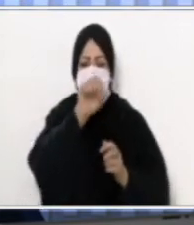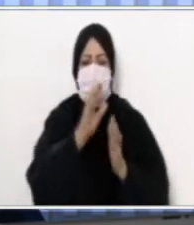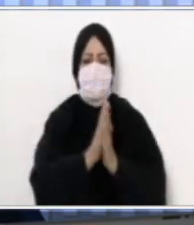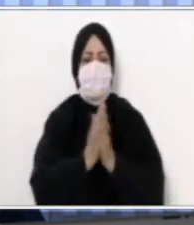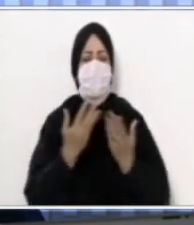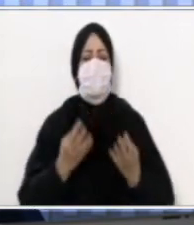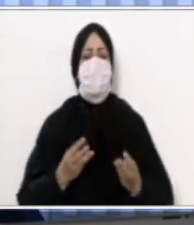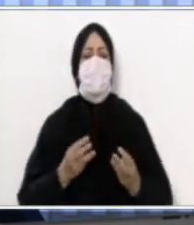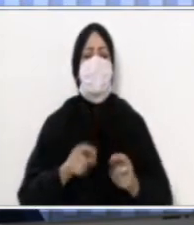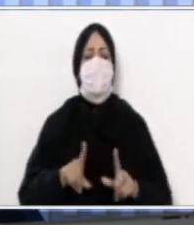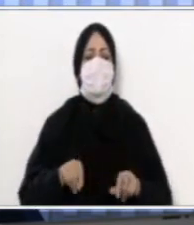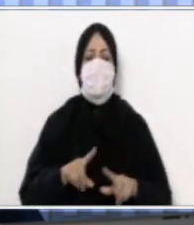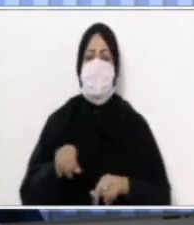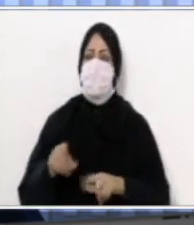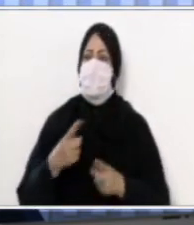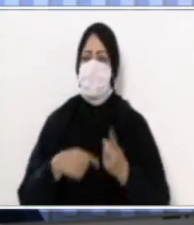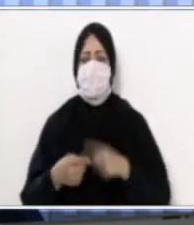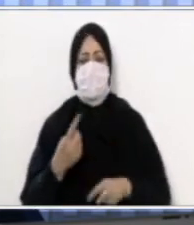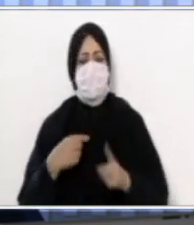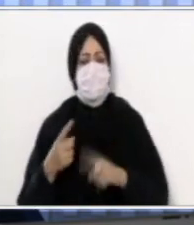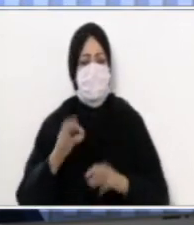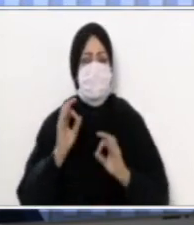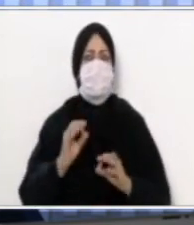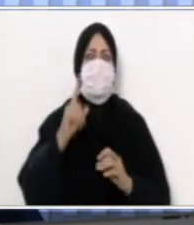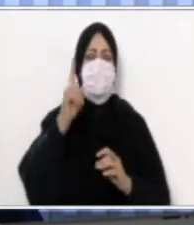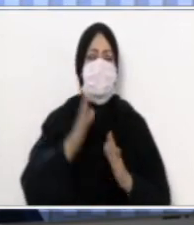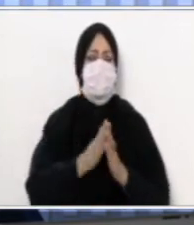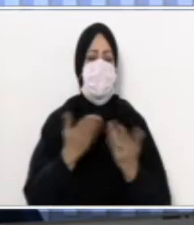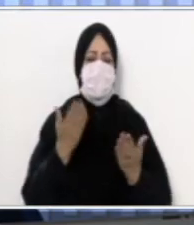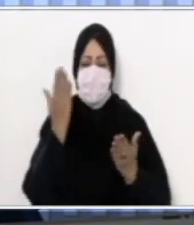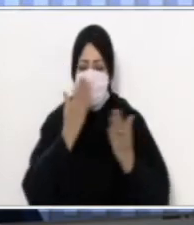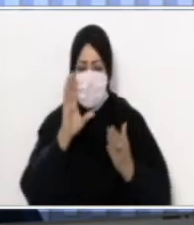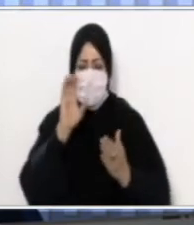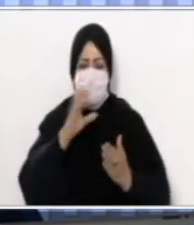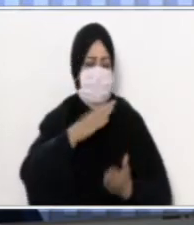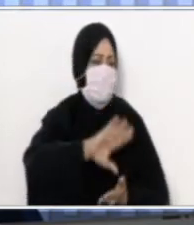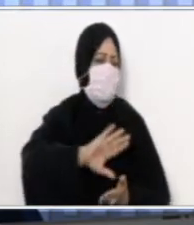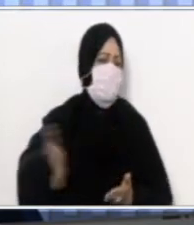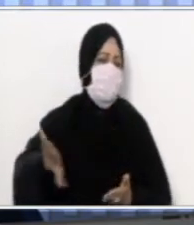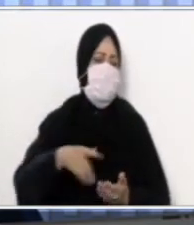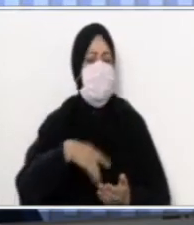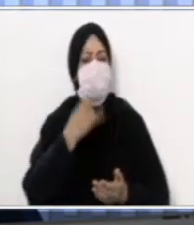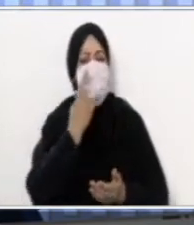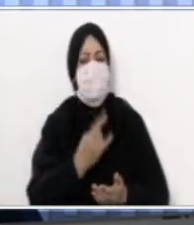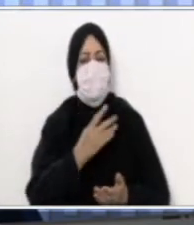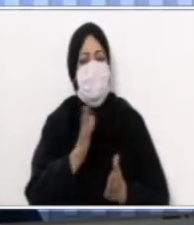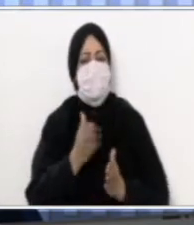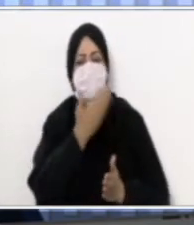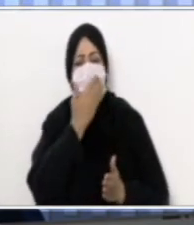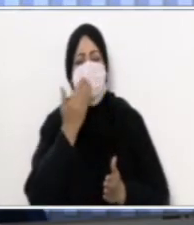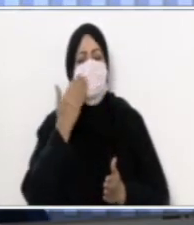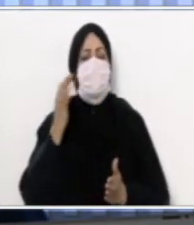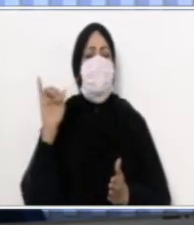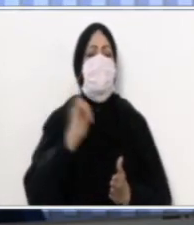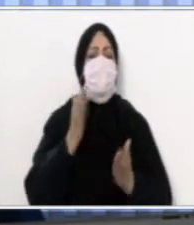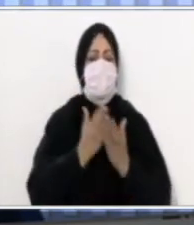العلم، لا سيما في العشر الأخيرة من هذا الشهر. الأخ خالد من طبرق